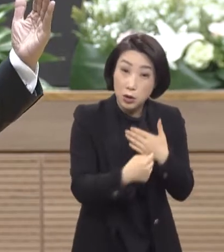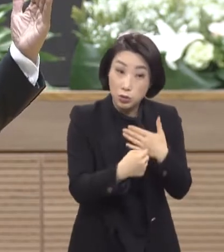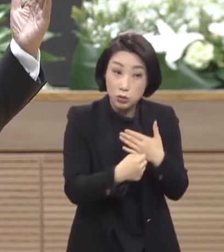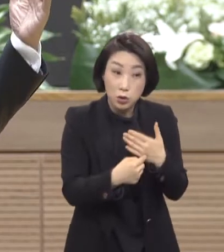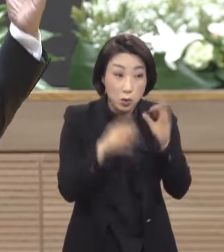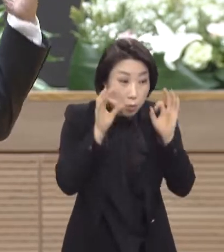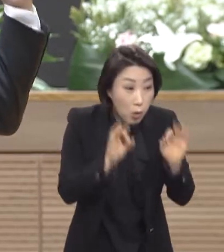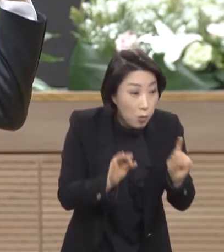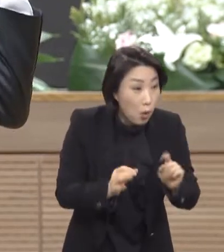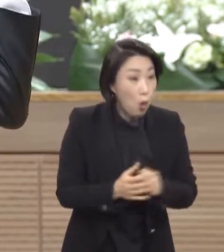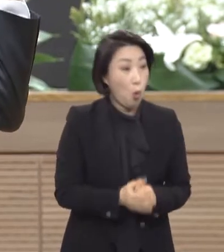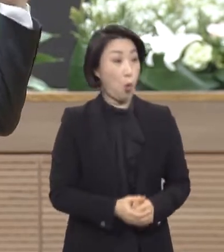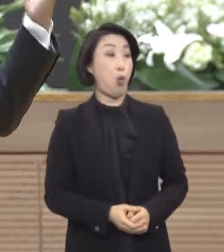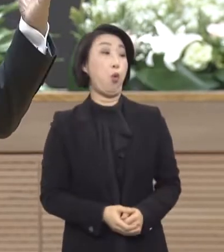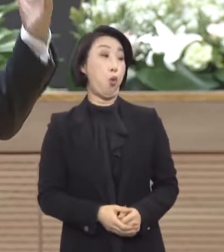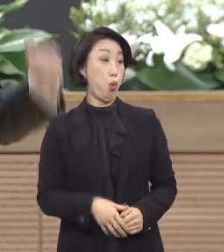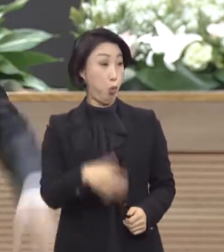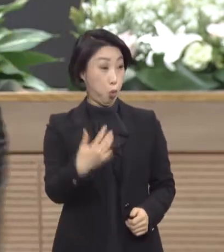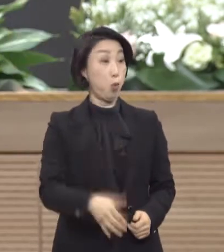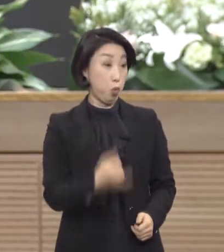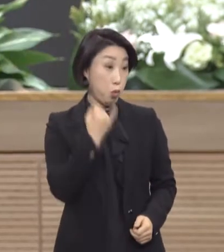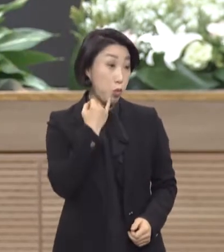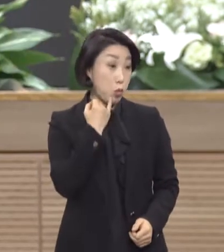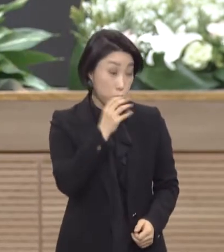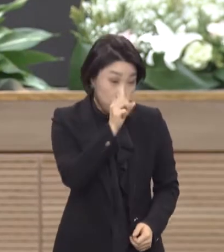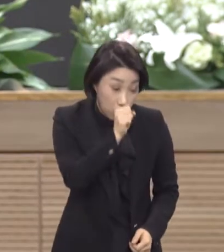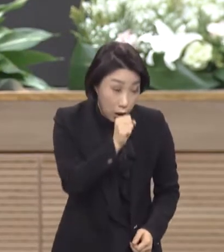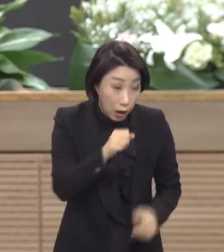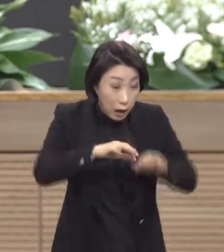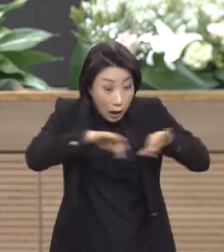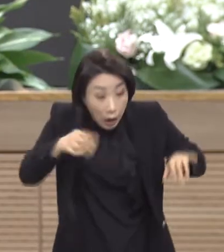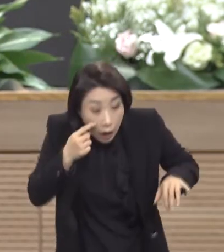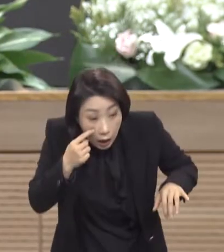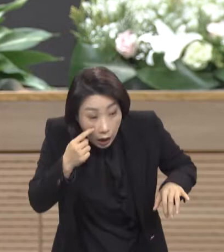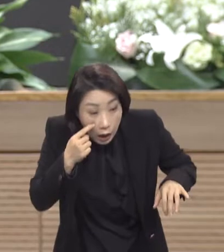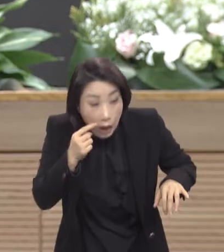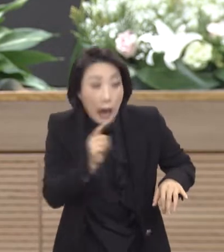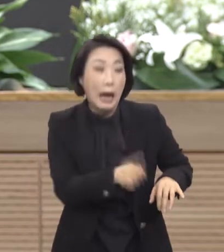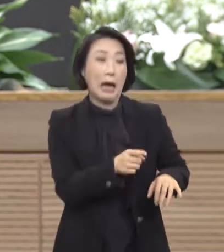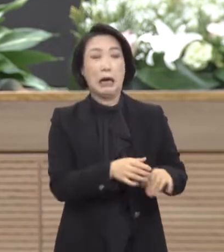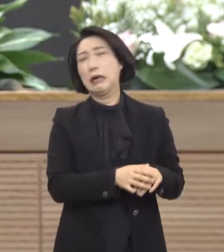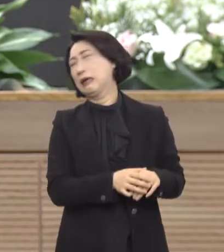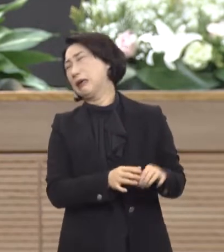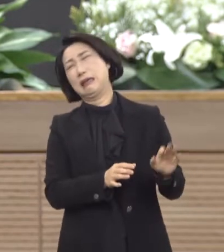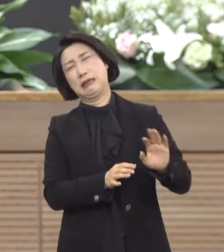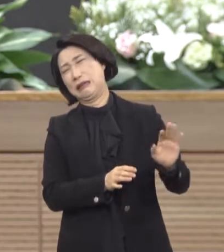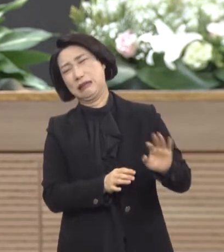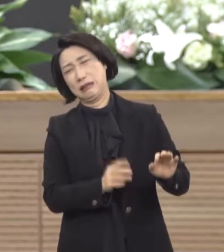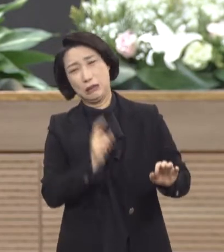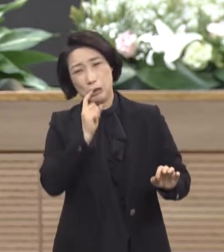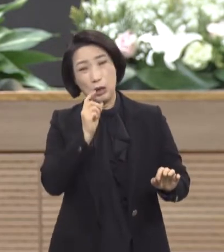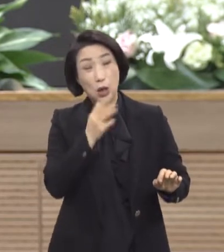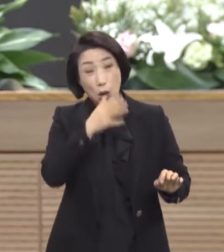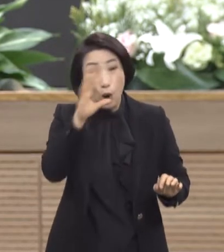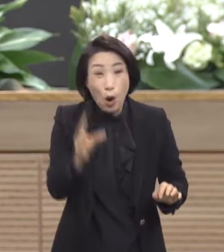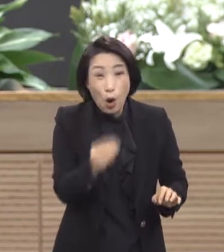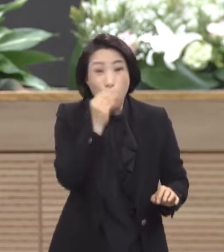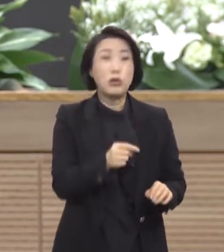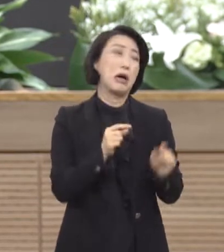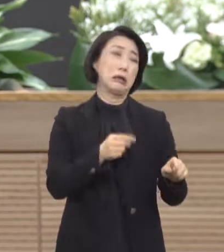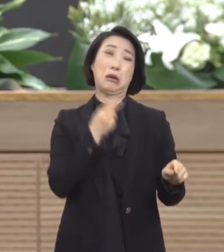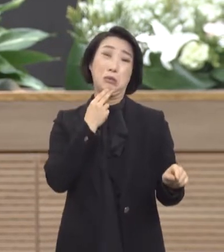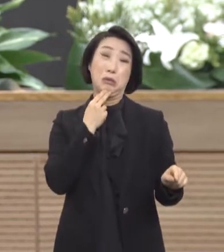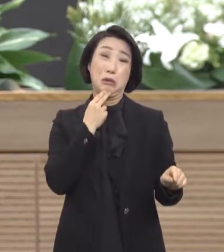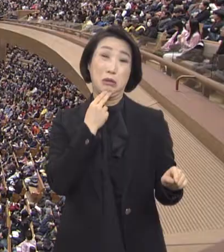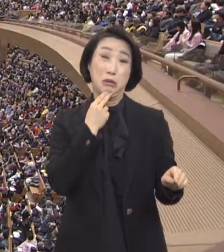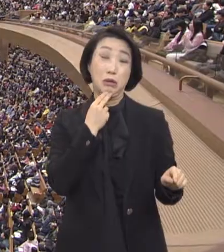때 참 그럴듯한데 속에는 전혀 거룩한 질서가 없다는